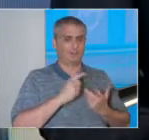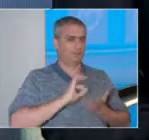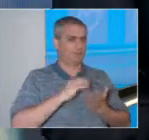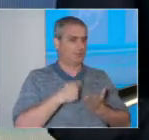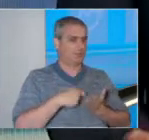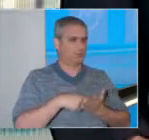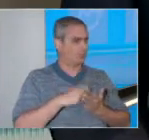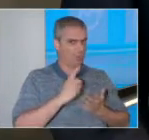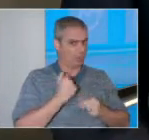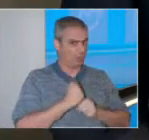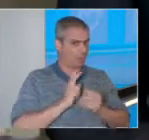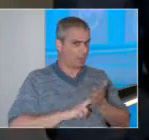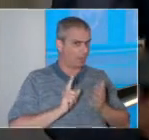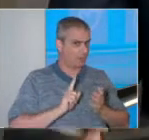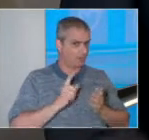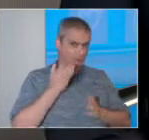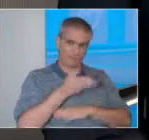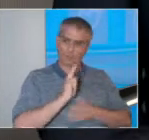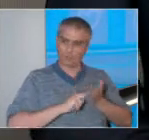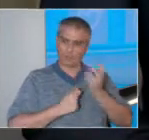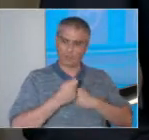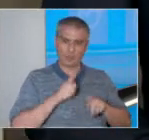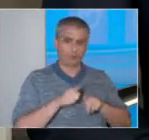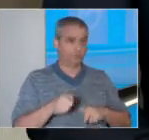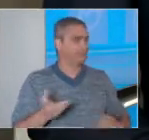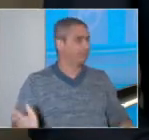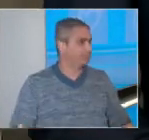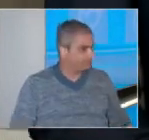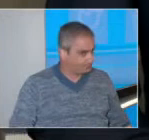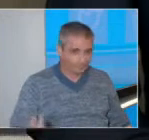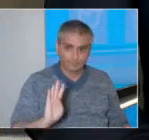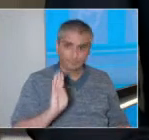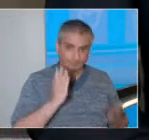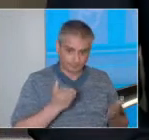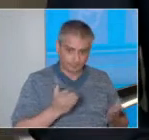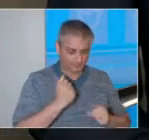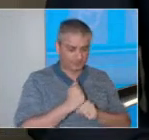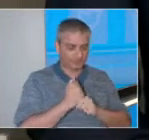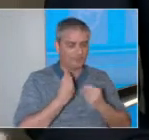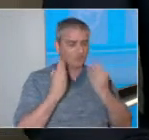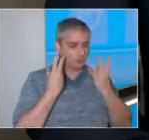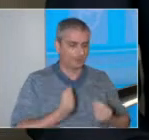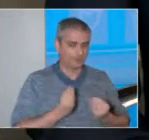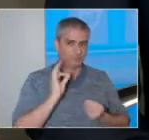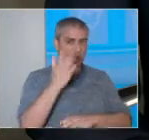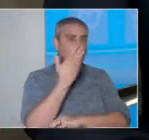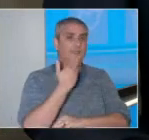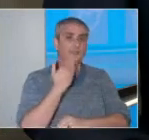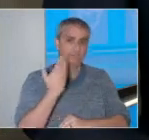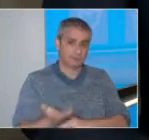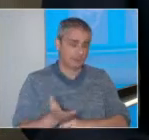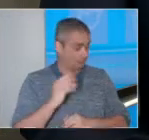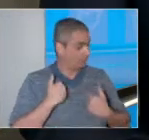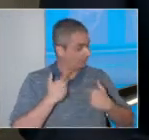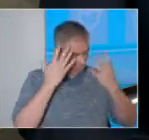ואוצר. הוא לא פועל נכון כשאתם באים עם תוכנית כלכלית כזו? תראה, נתניהו עשה דברים טובים למען מדינת ישראל. יש